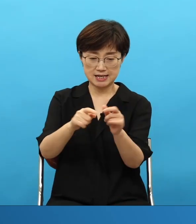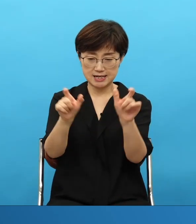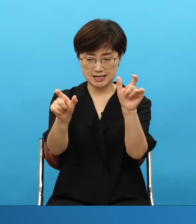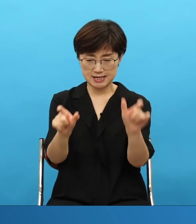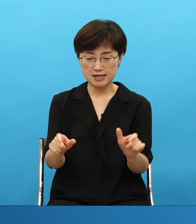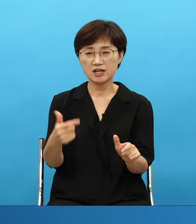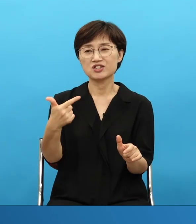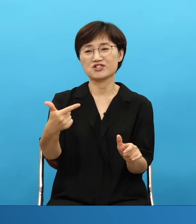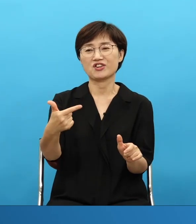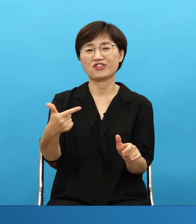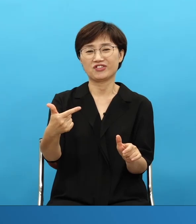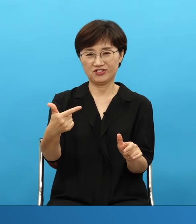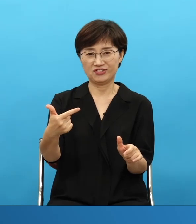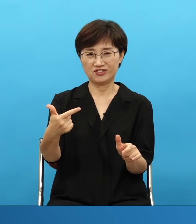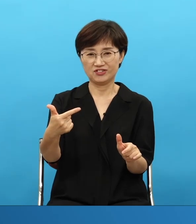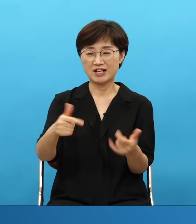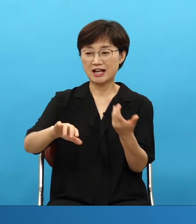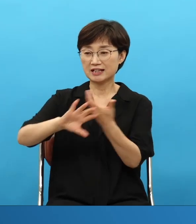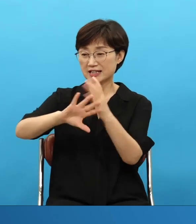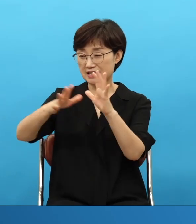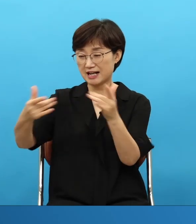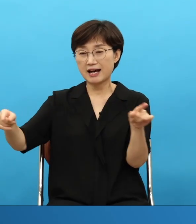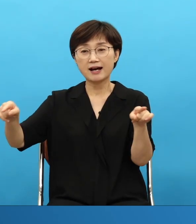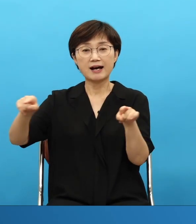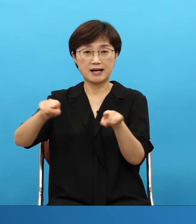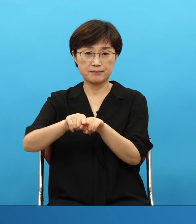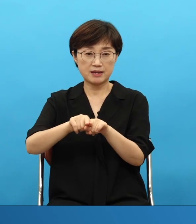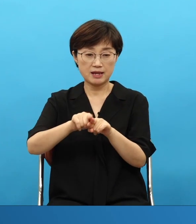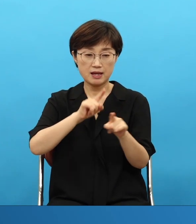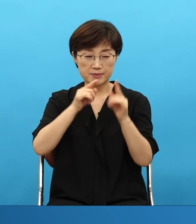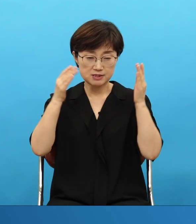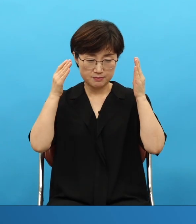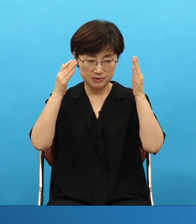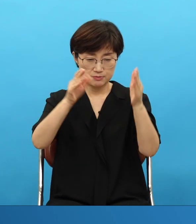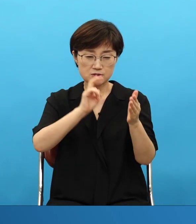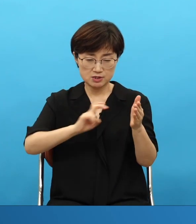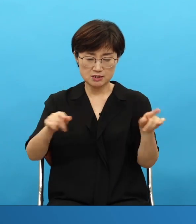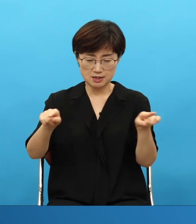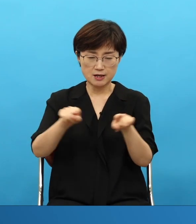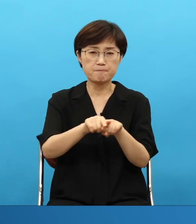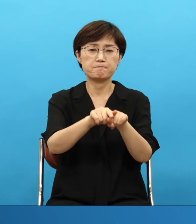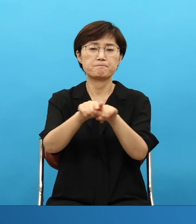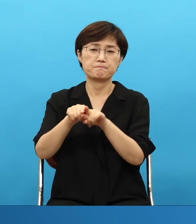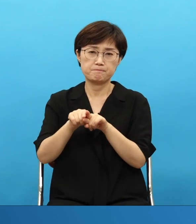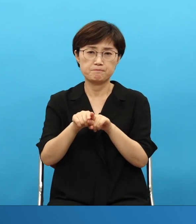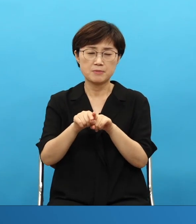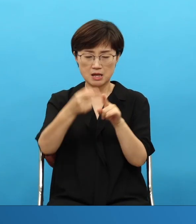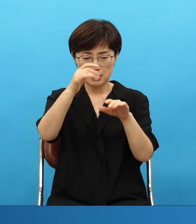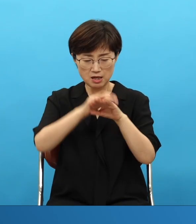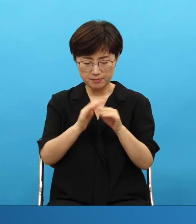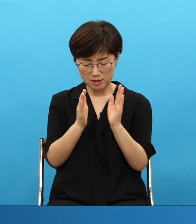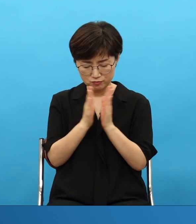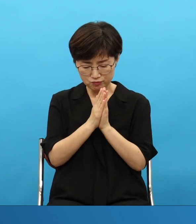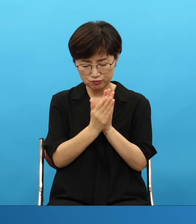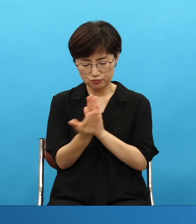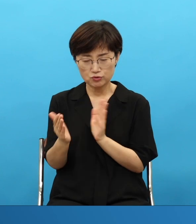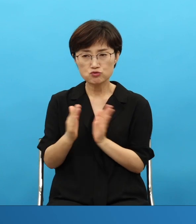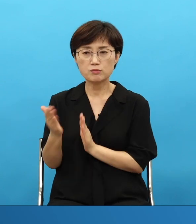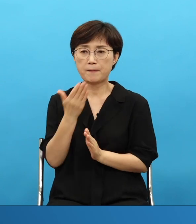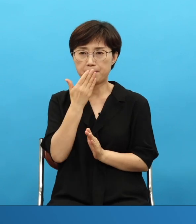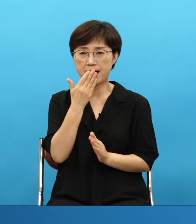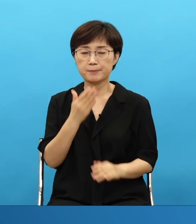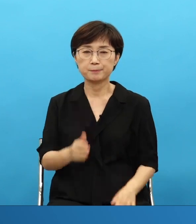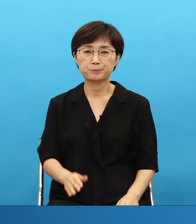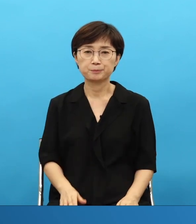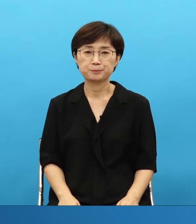다민족 제자들과 전 다락방 가족들이 말씀에 집중하고 찬양하며 예배를 미리 기도로 준비할 수 있습니다.